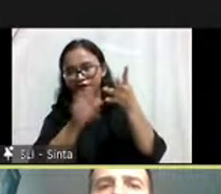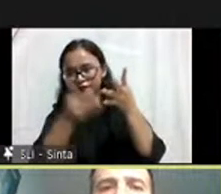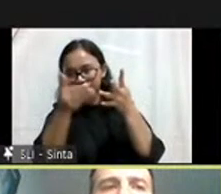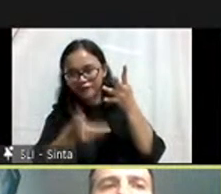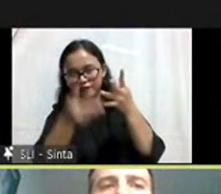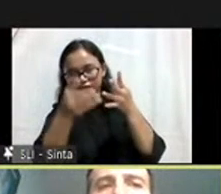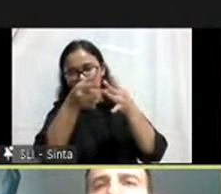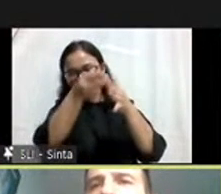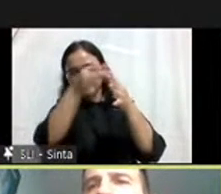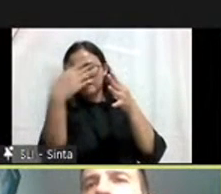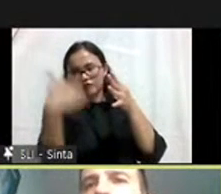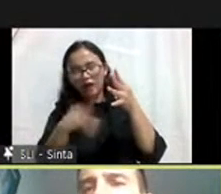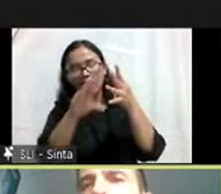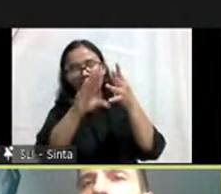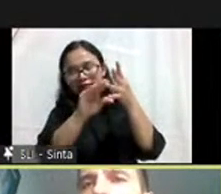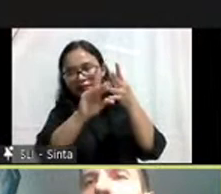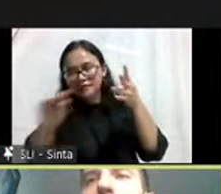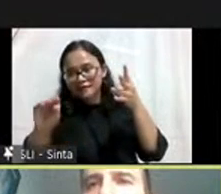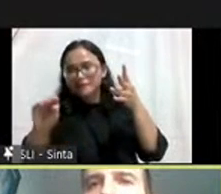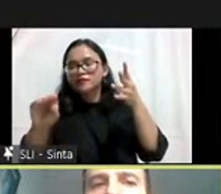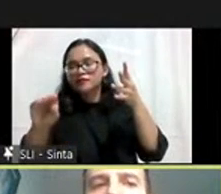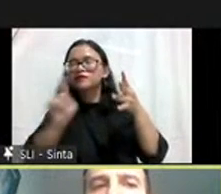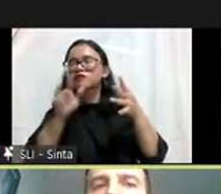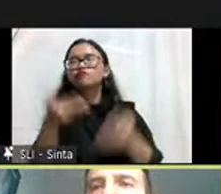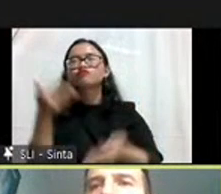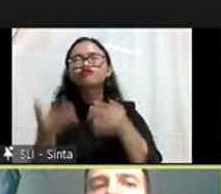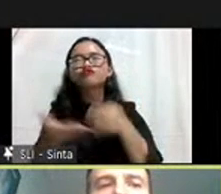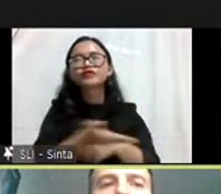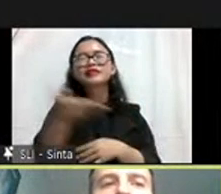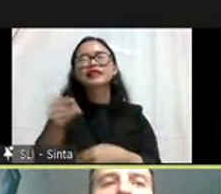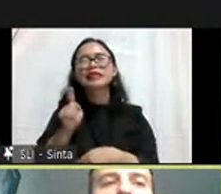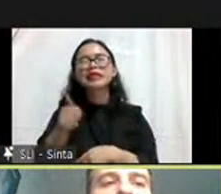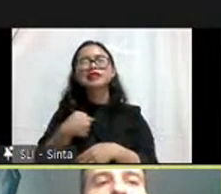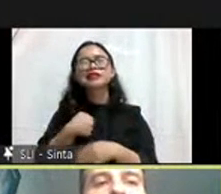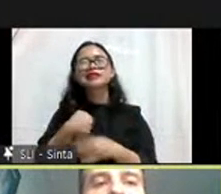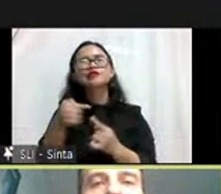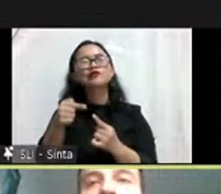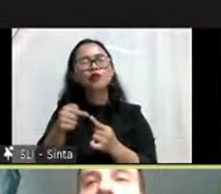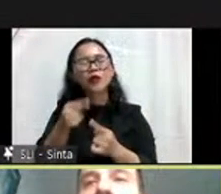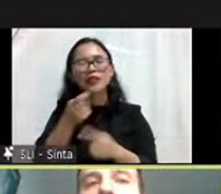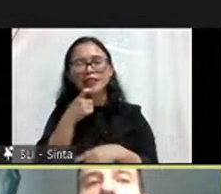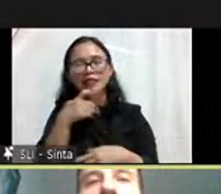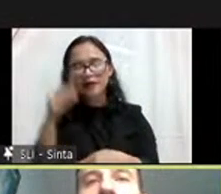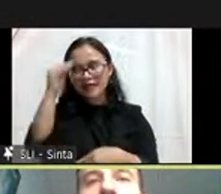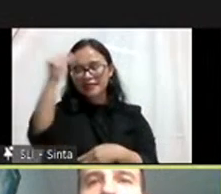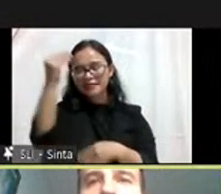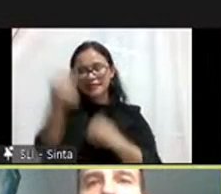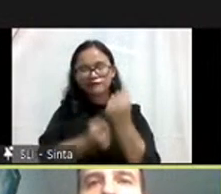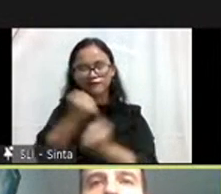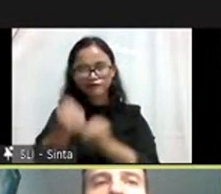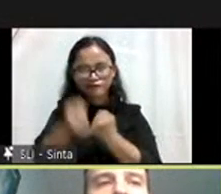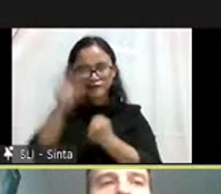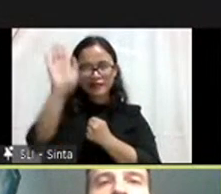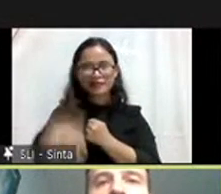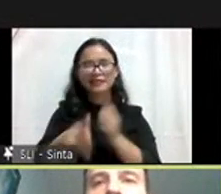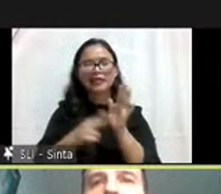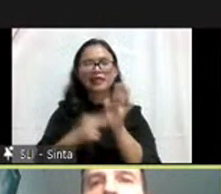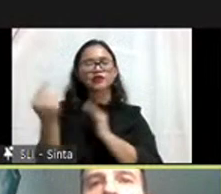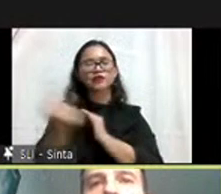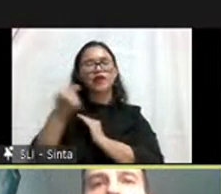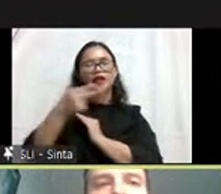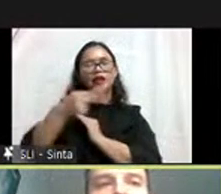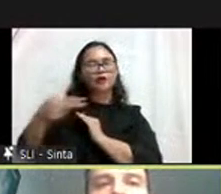saya yakin ada banyak sekali hal yang sangat relevan terutama kalau kita ber diskusi mengenai Rencana Aksi Nasional untuk Indonesia slide